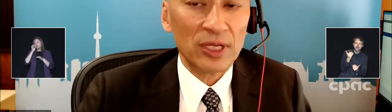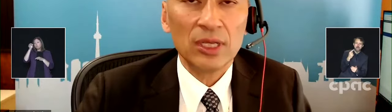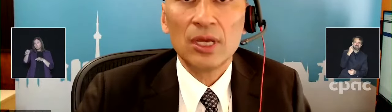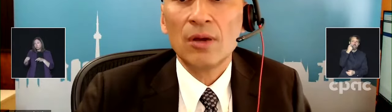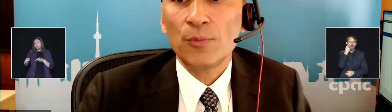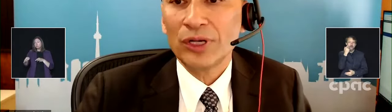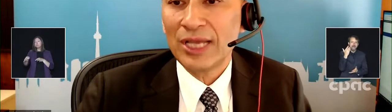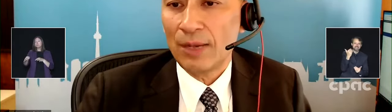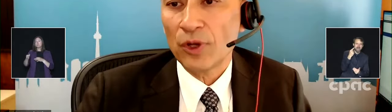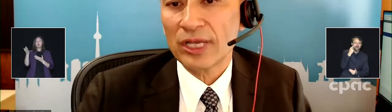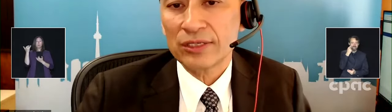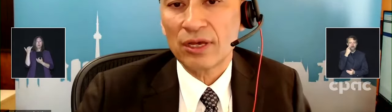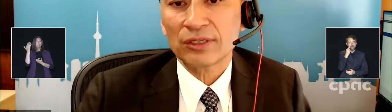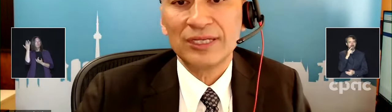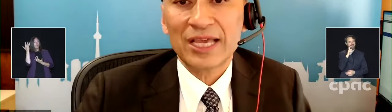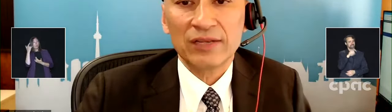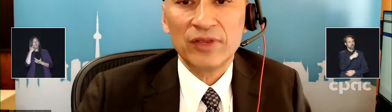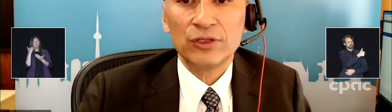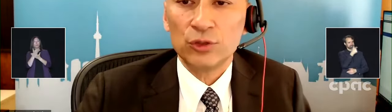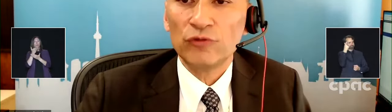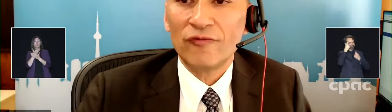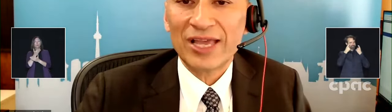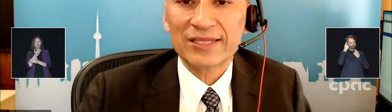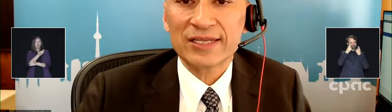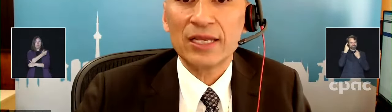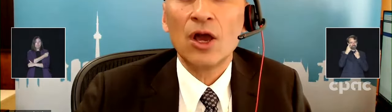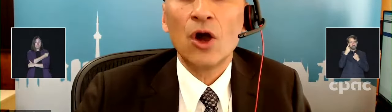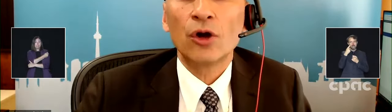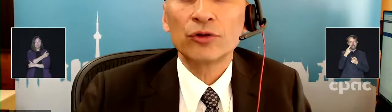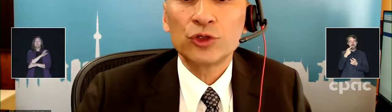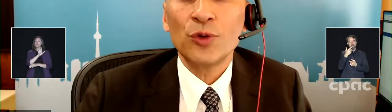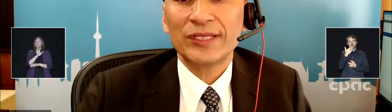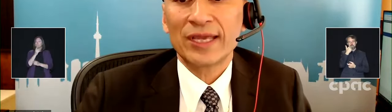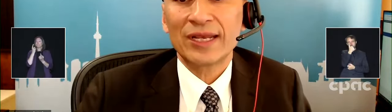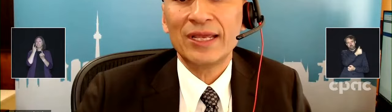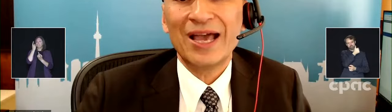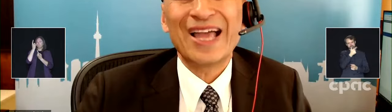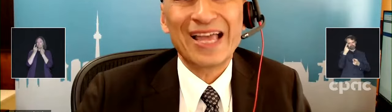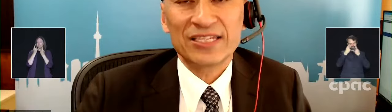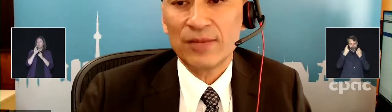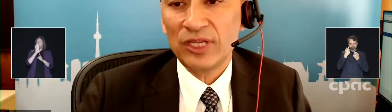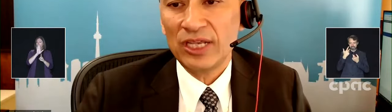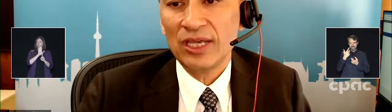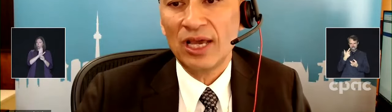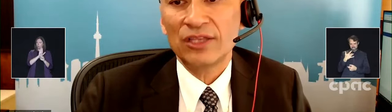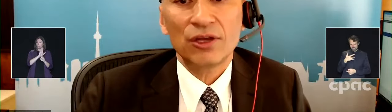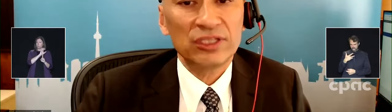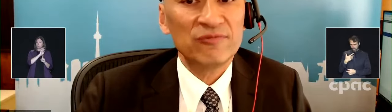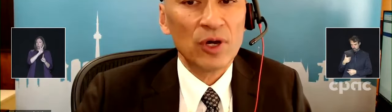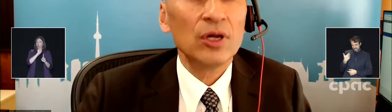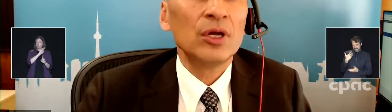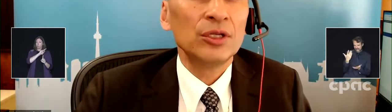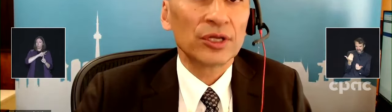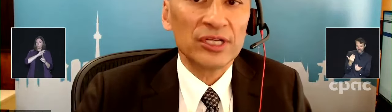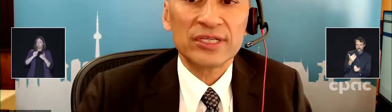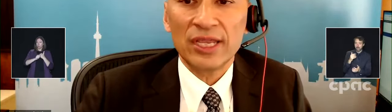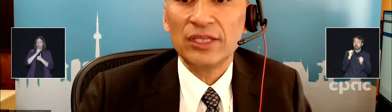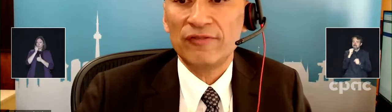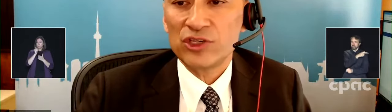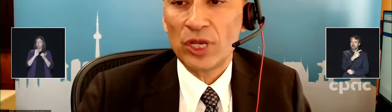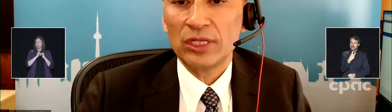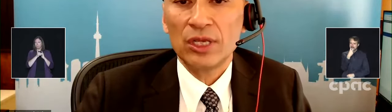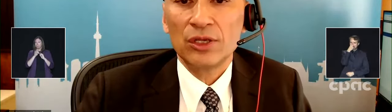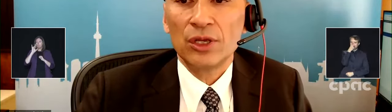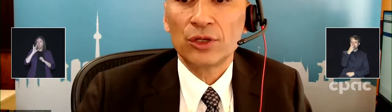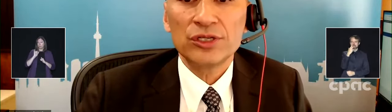pour attendre l'arrivée d'un nouveau vaccin ont tout intérêt à examiner attentivement le risque individuel